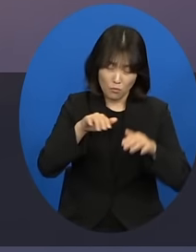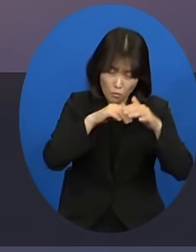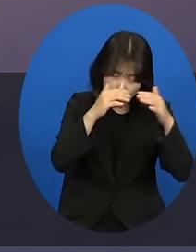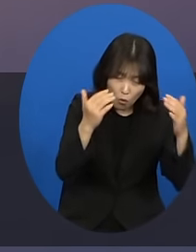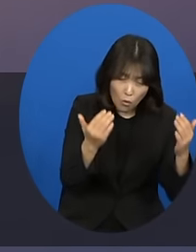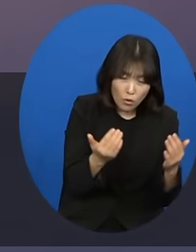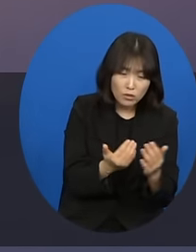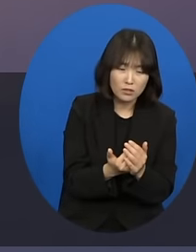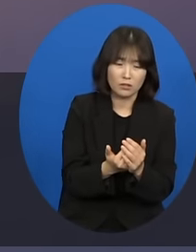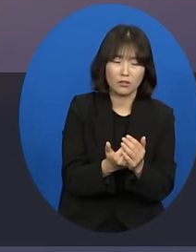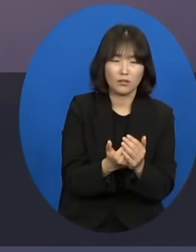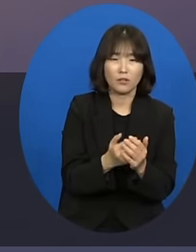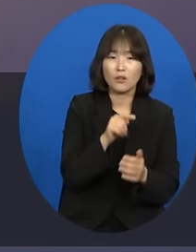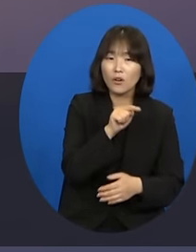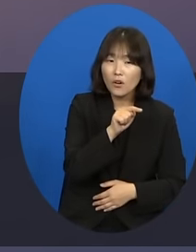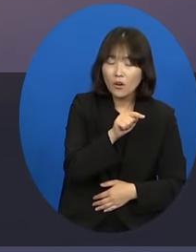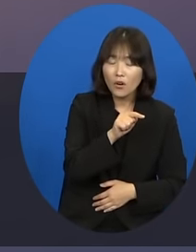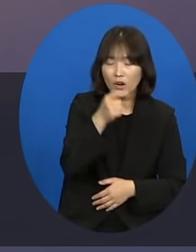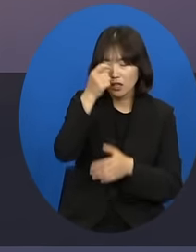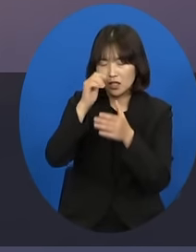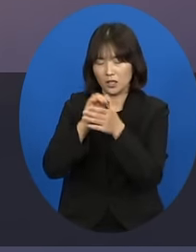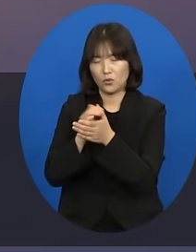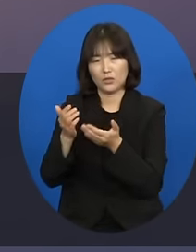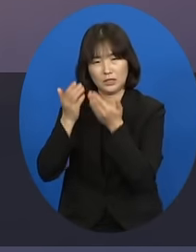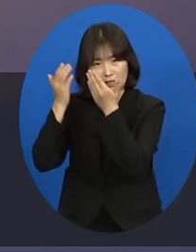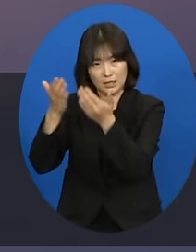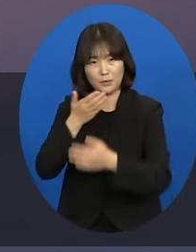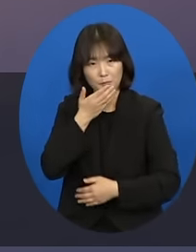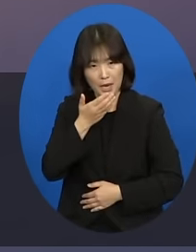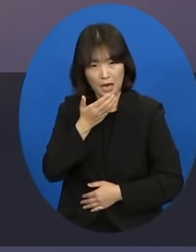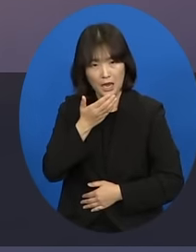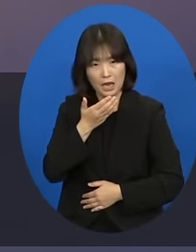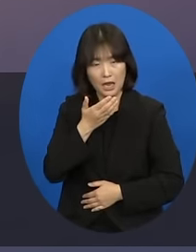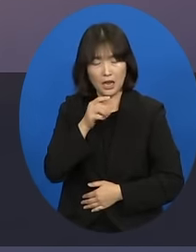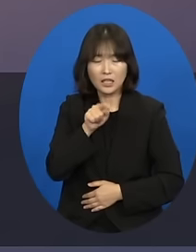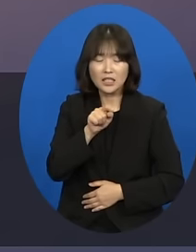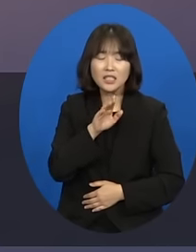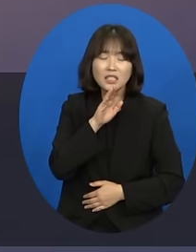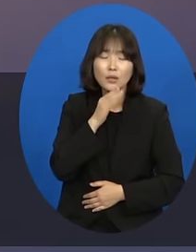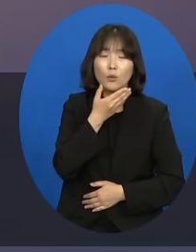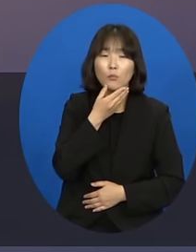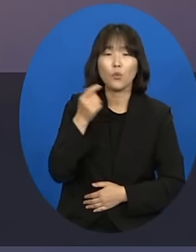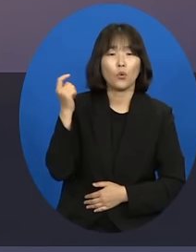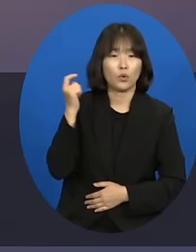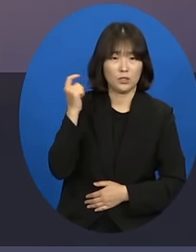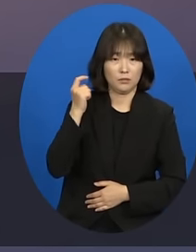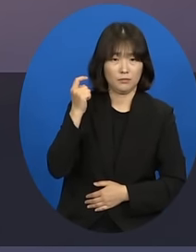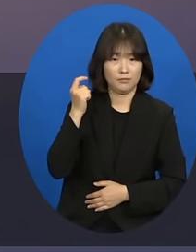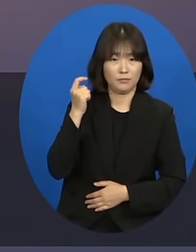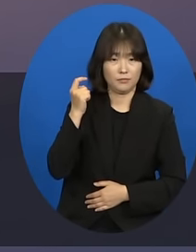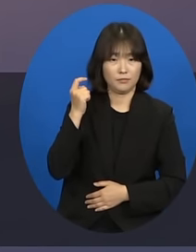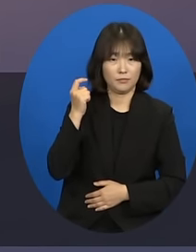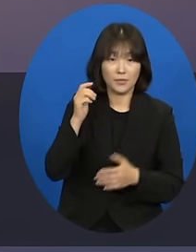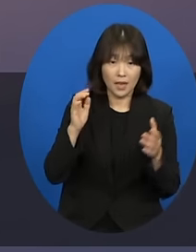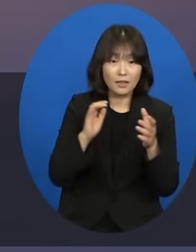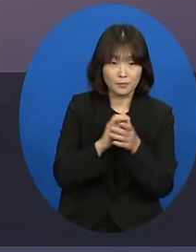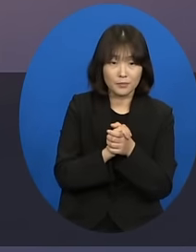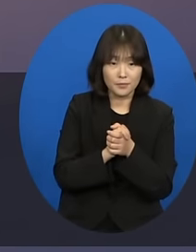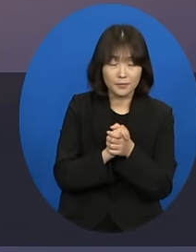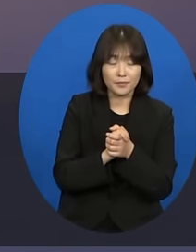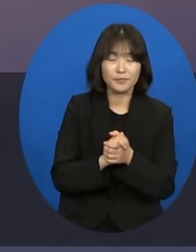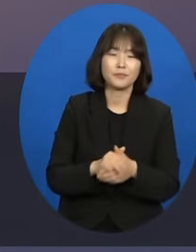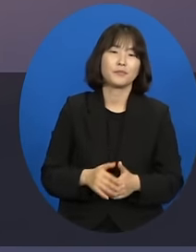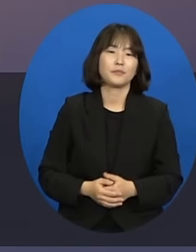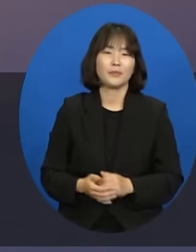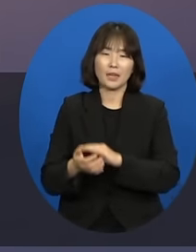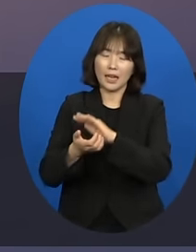아무것도 염려할 필요가 없어요. 진짜 복음 아닙니까, 이것이? 아멘. 아까 우리